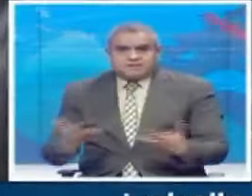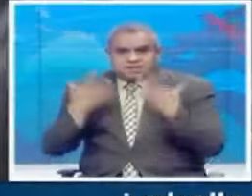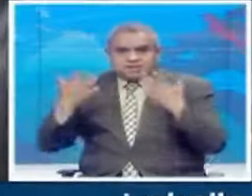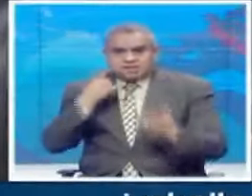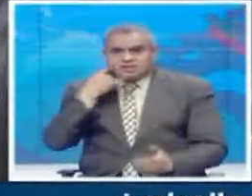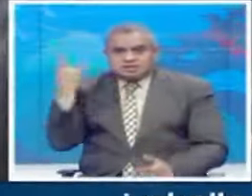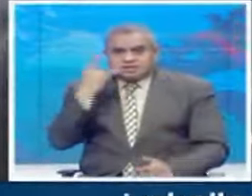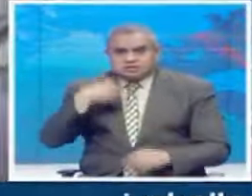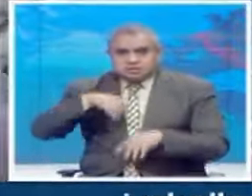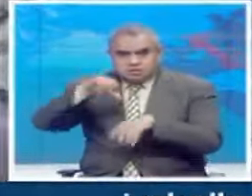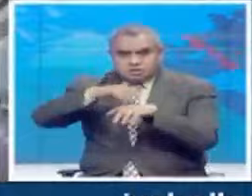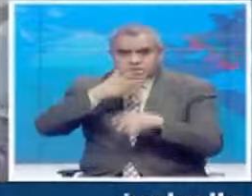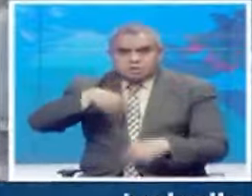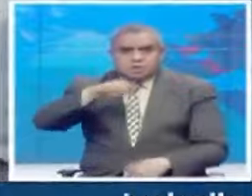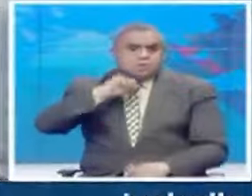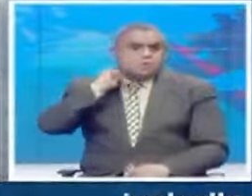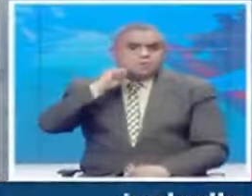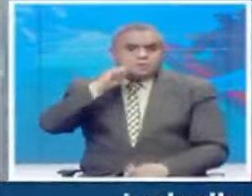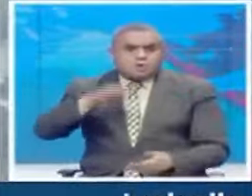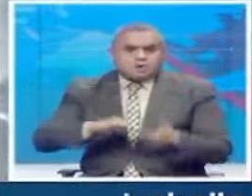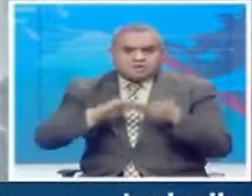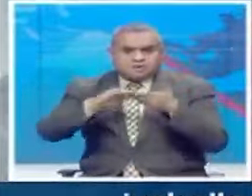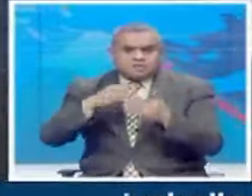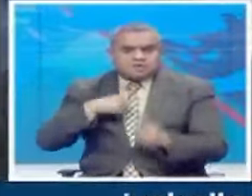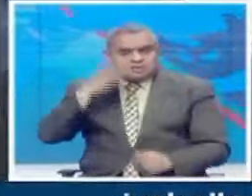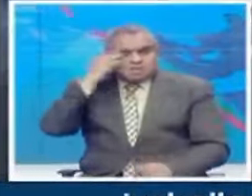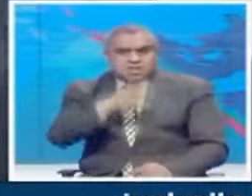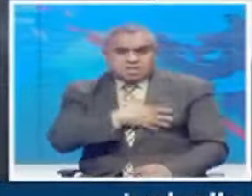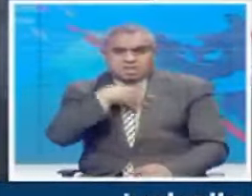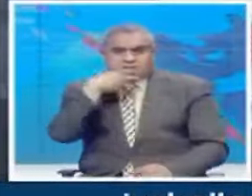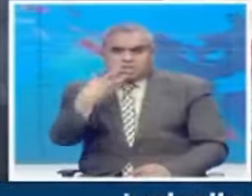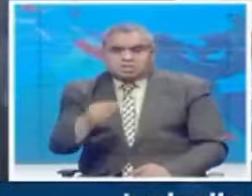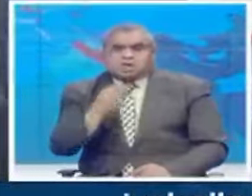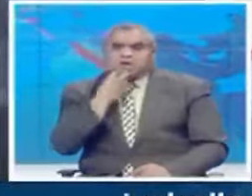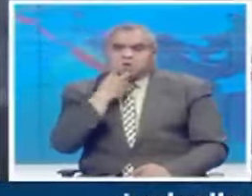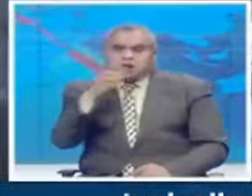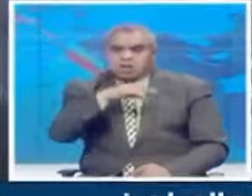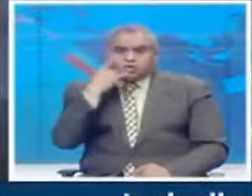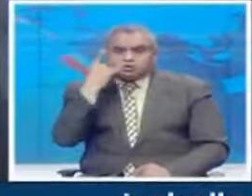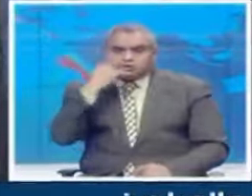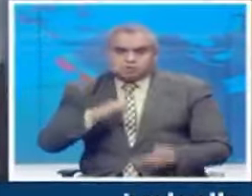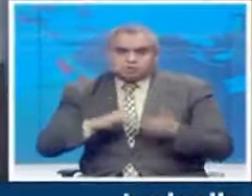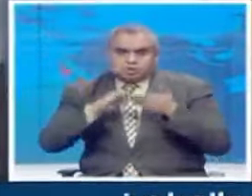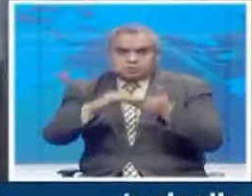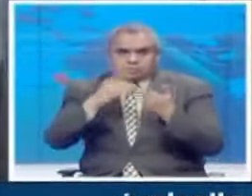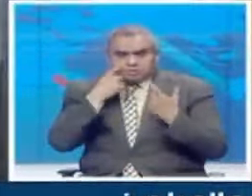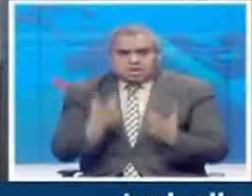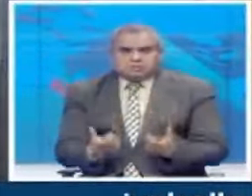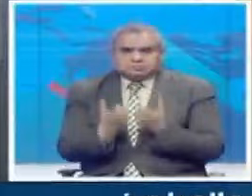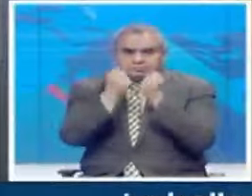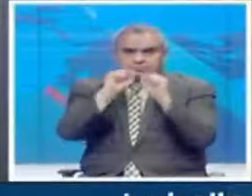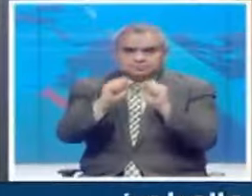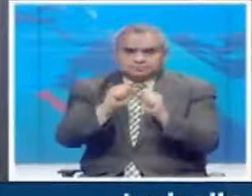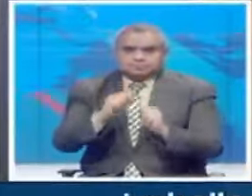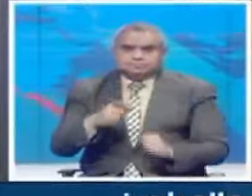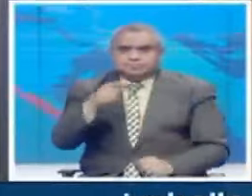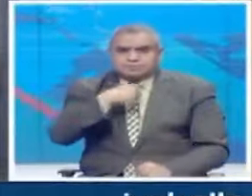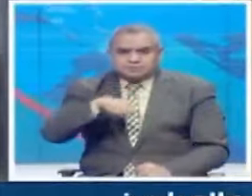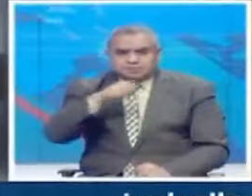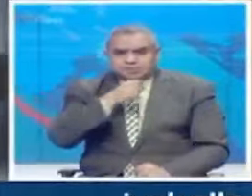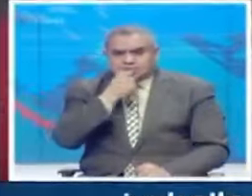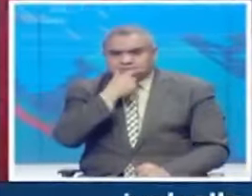كل المحافظات تقليدا للتضحيات التي سطرها رجال الشرطة على مر العصور. ارتاح أول